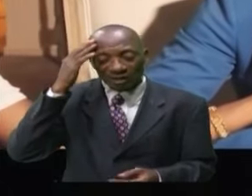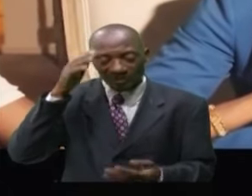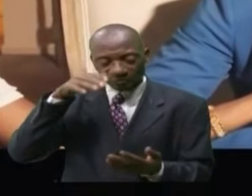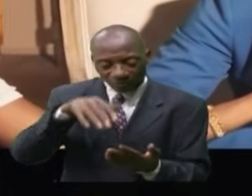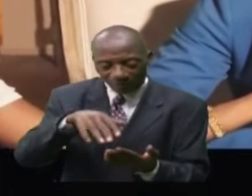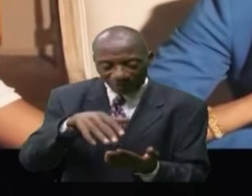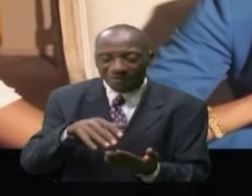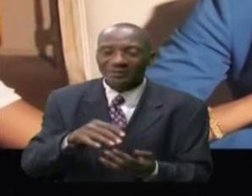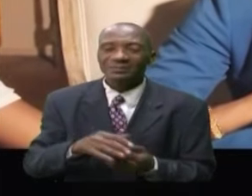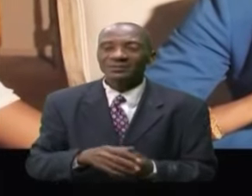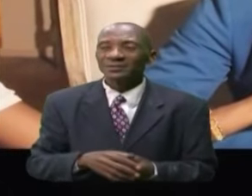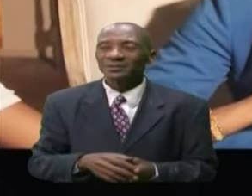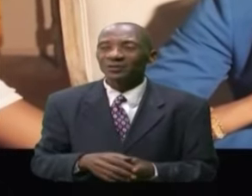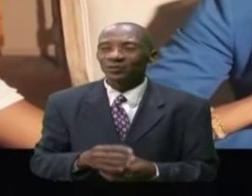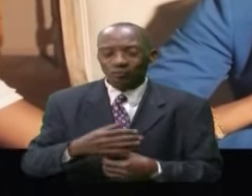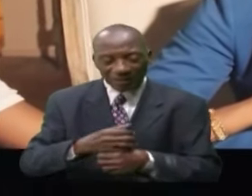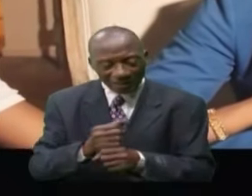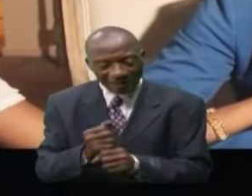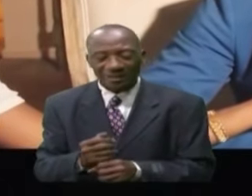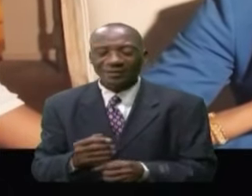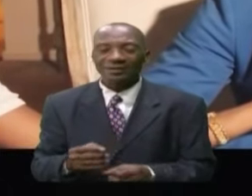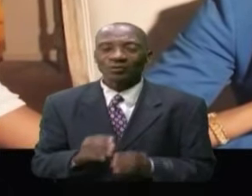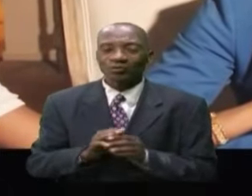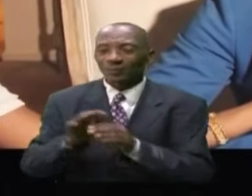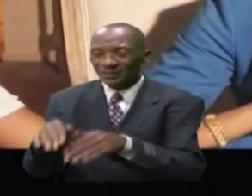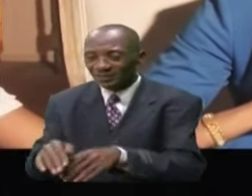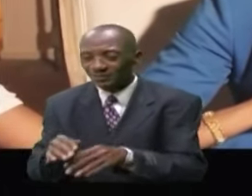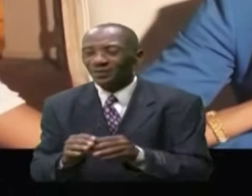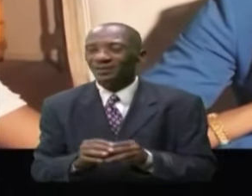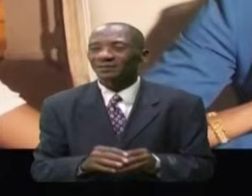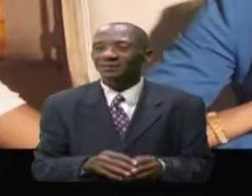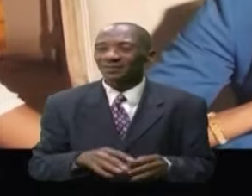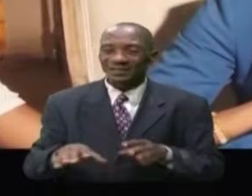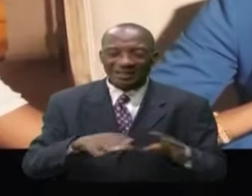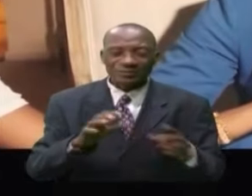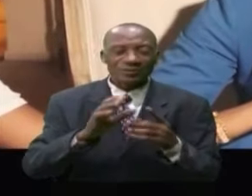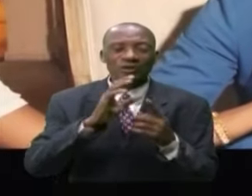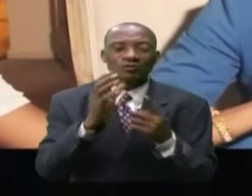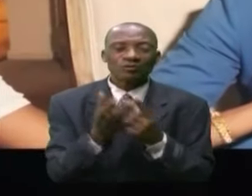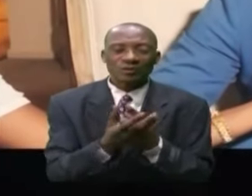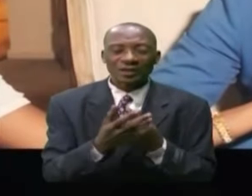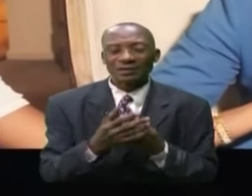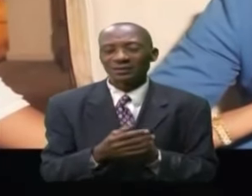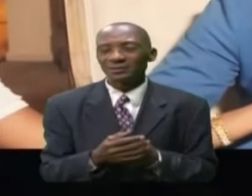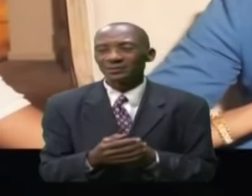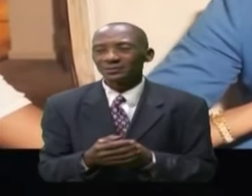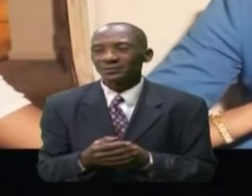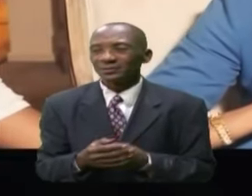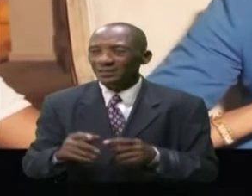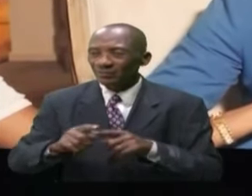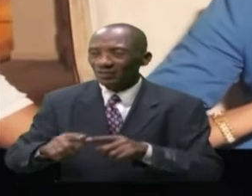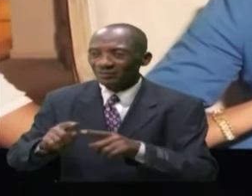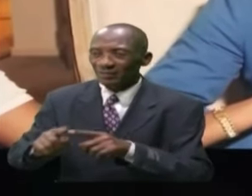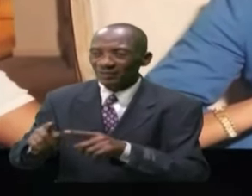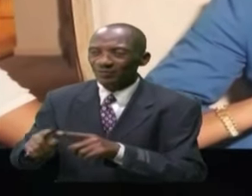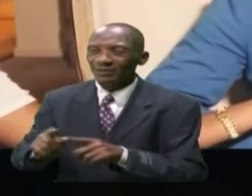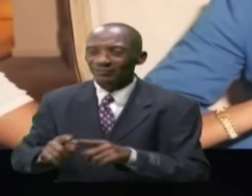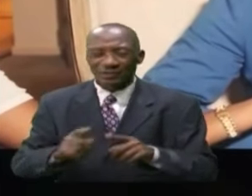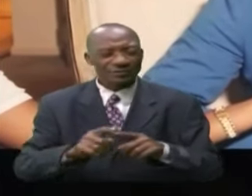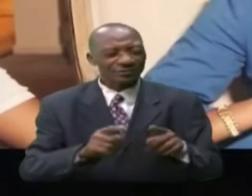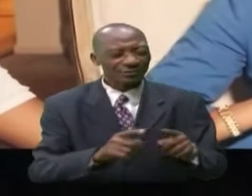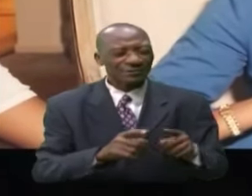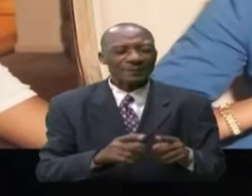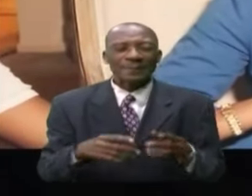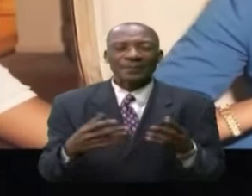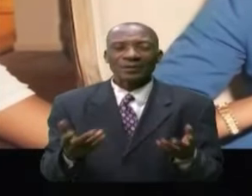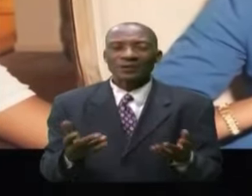inégalités sociales. Avec la paix, nous chassons les antivaleurs, en un mot. Donc c'est très important pour nous.